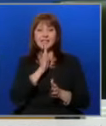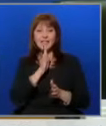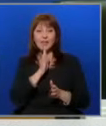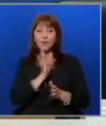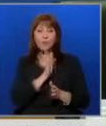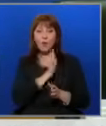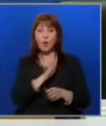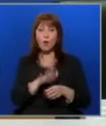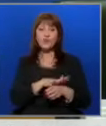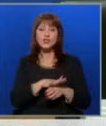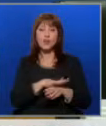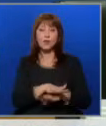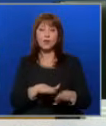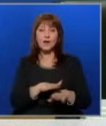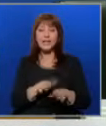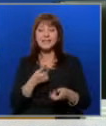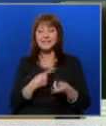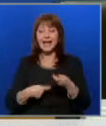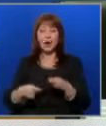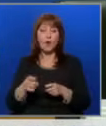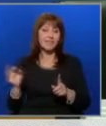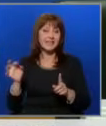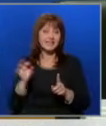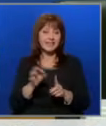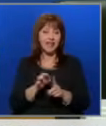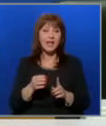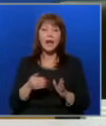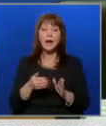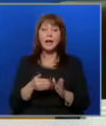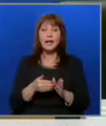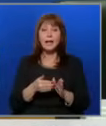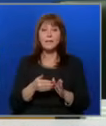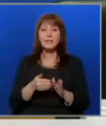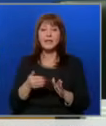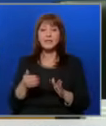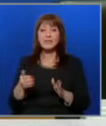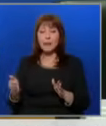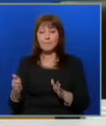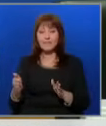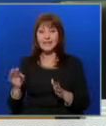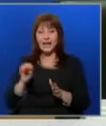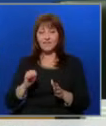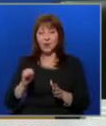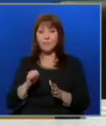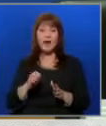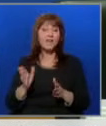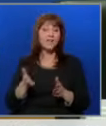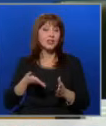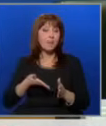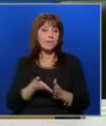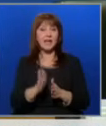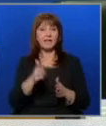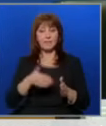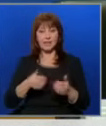с търговска цел към Северна и Западна Европа, в момента е пренасочен и преминава през нашата граница и през